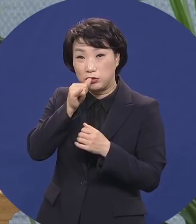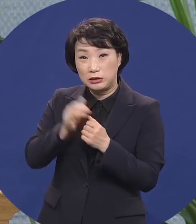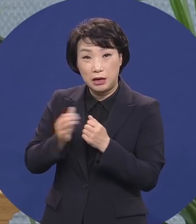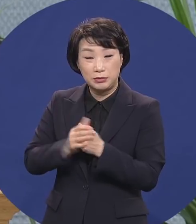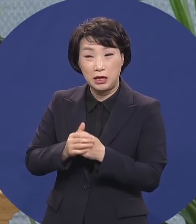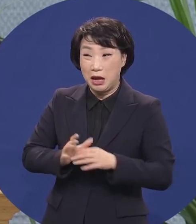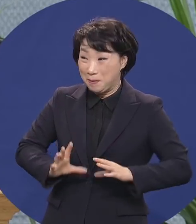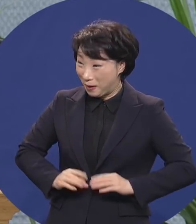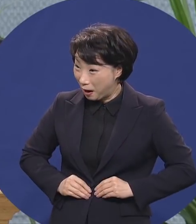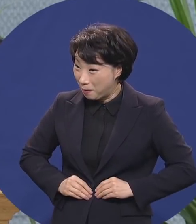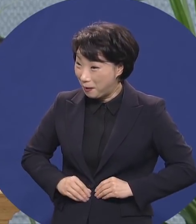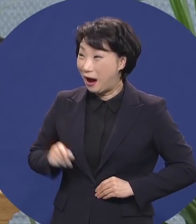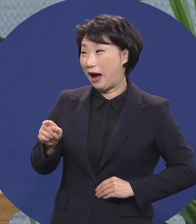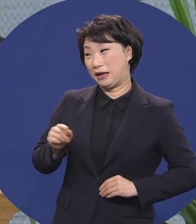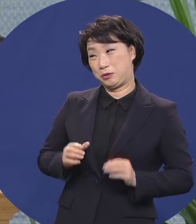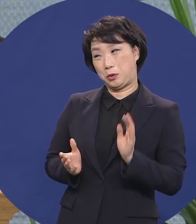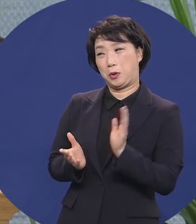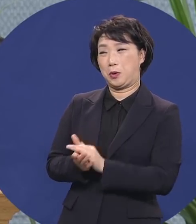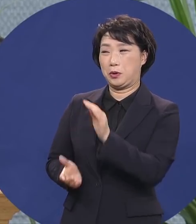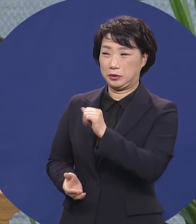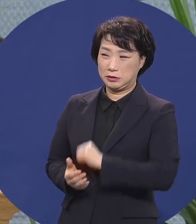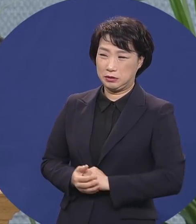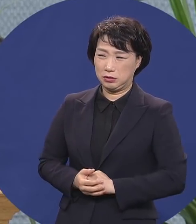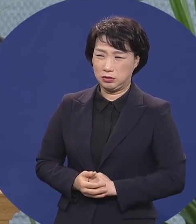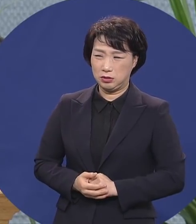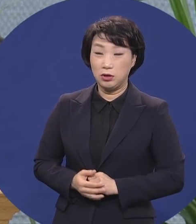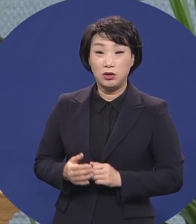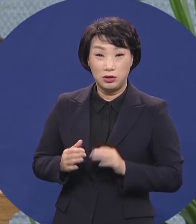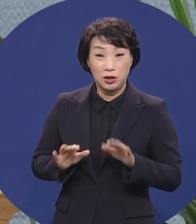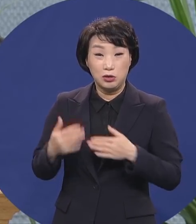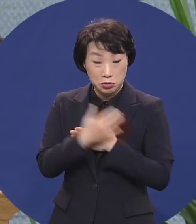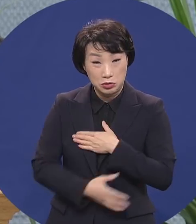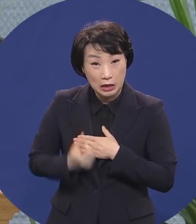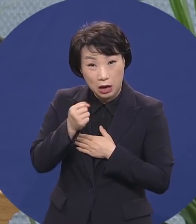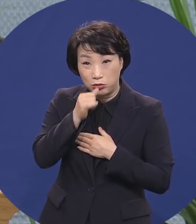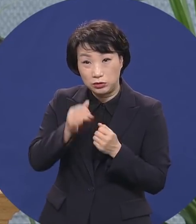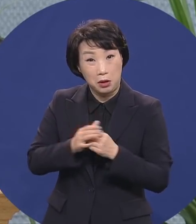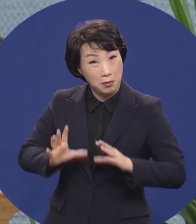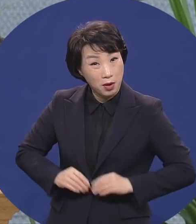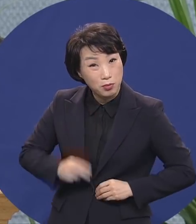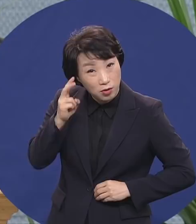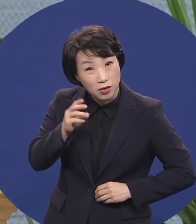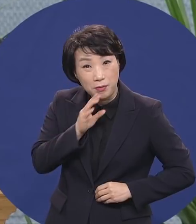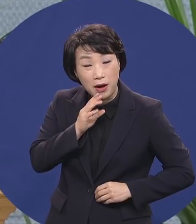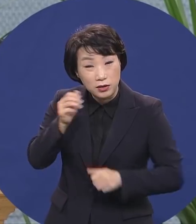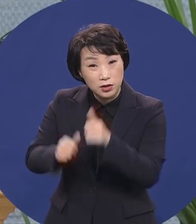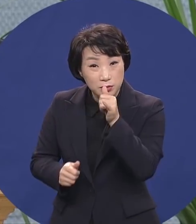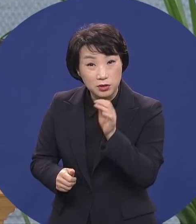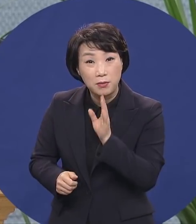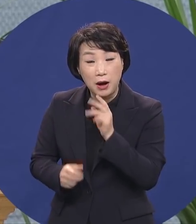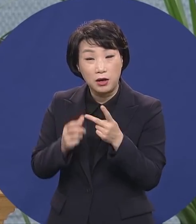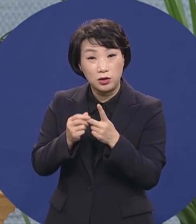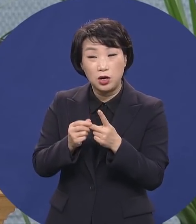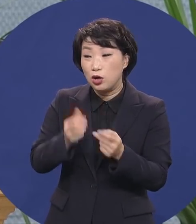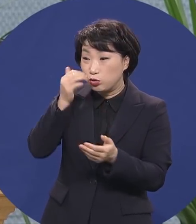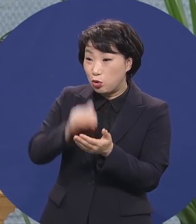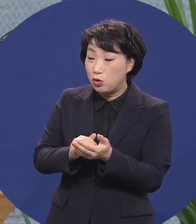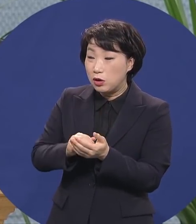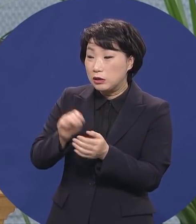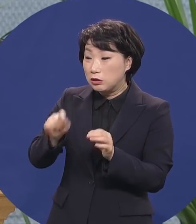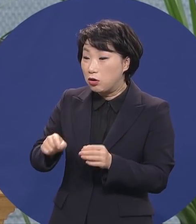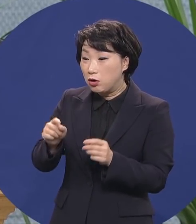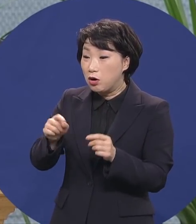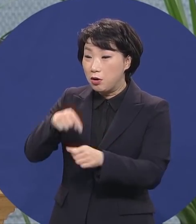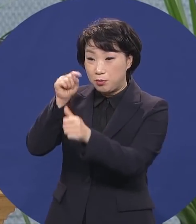입었기 때문에 배고프지 않나? 너 육신 입었으니까 배고프지 않아? 너 돌덩이로 떡을 만들어